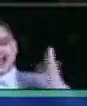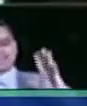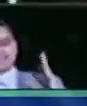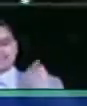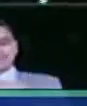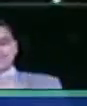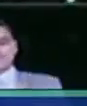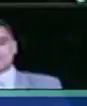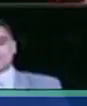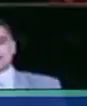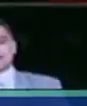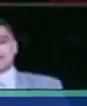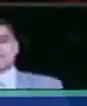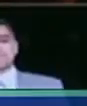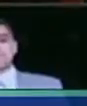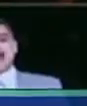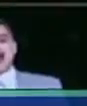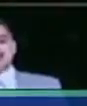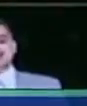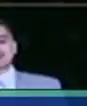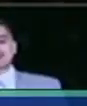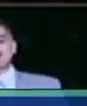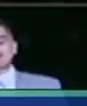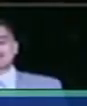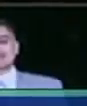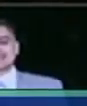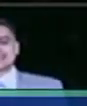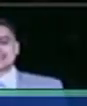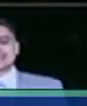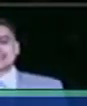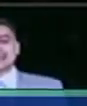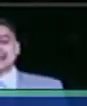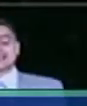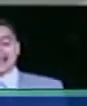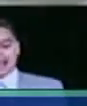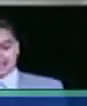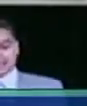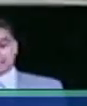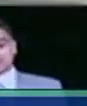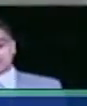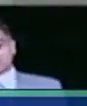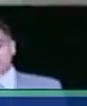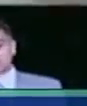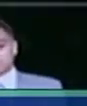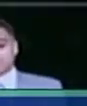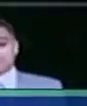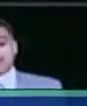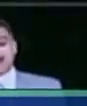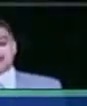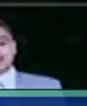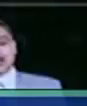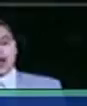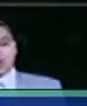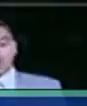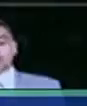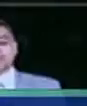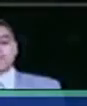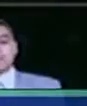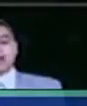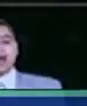اسمك ايه؟ مازن. عندك كام سنه يا مازن؟ 9. كويس يا مازن، بتعمل ايه